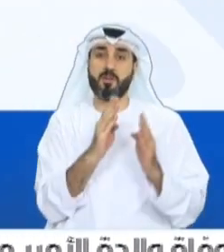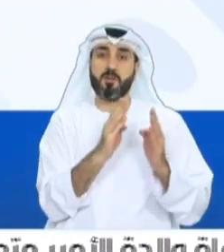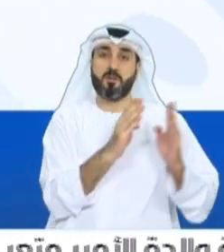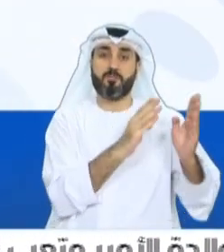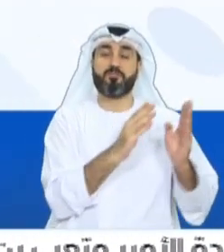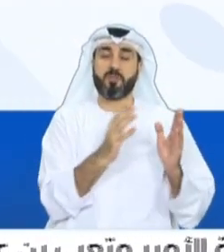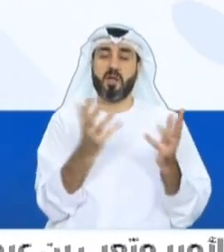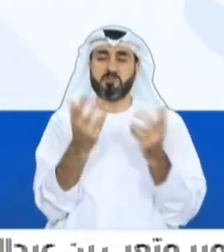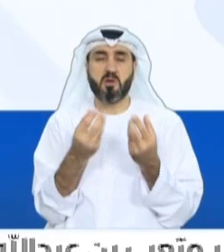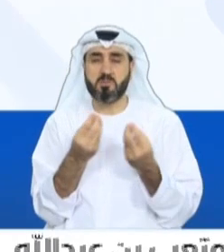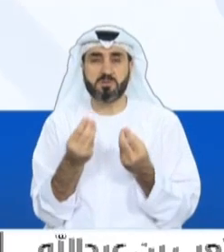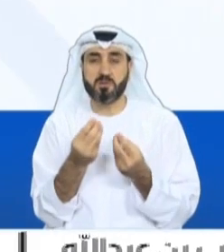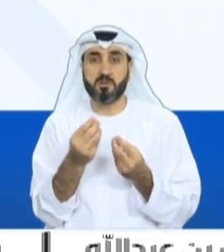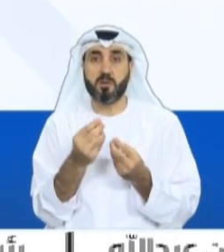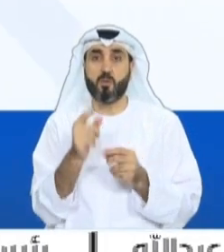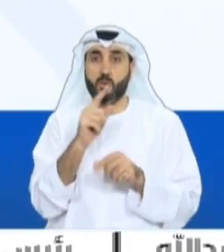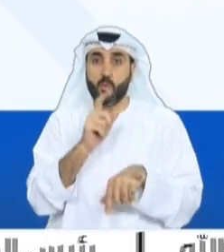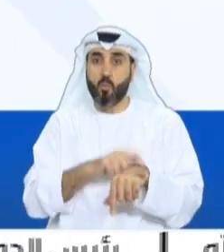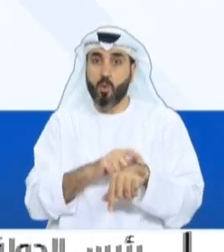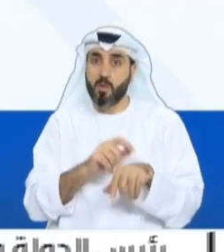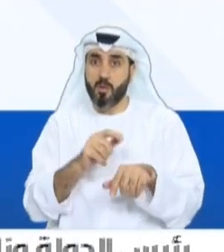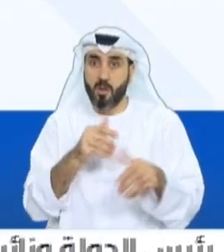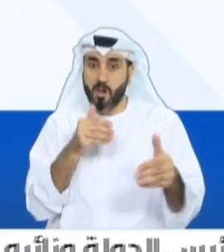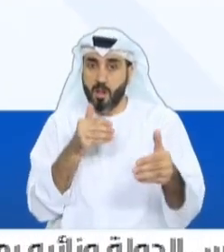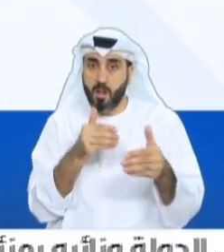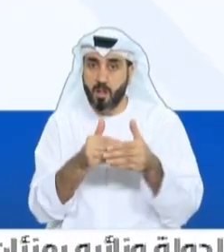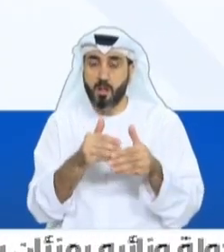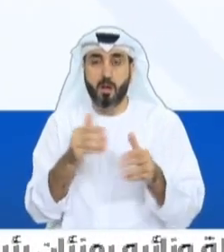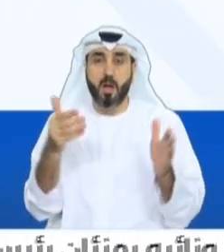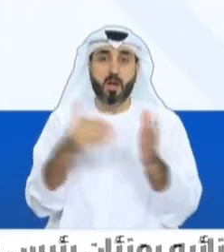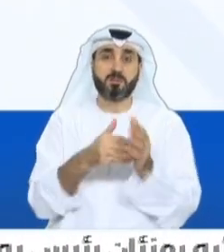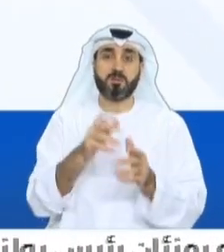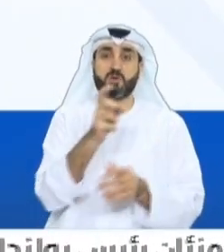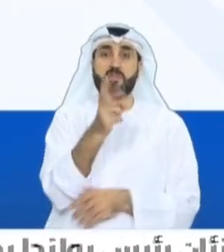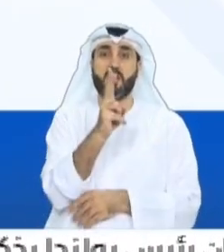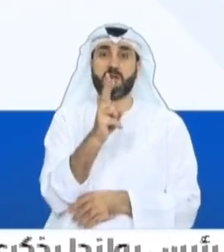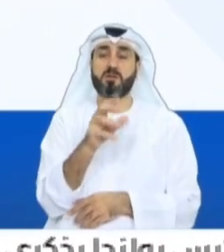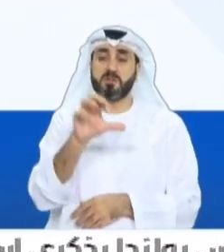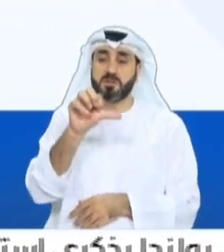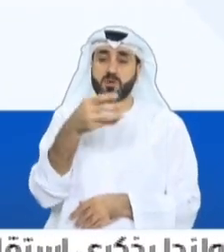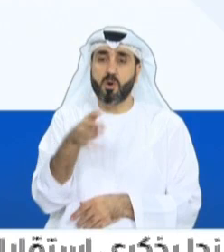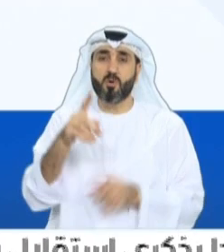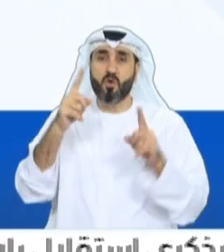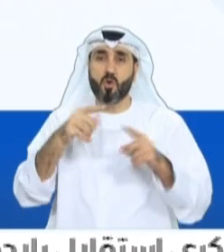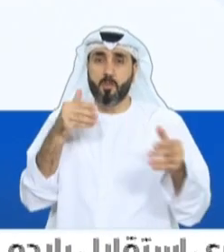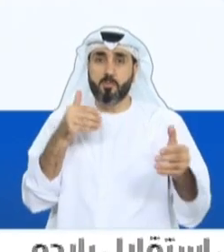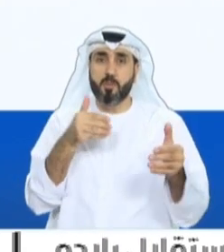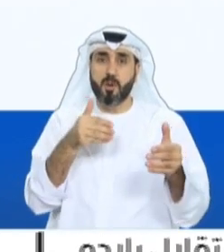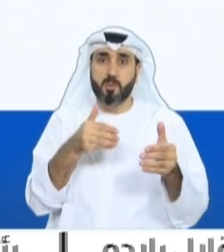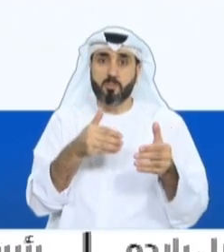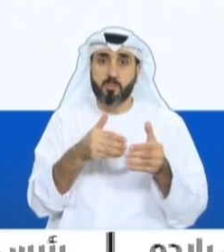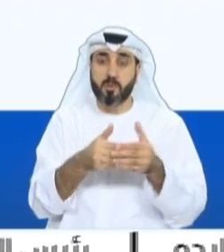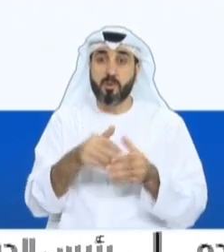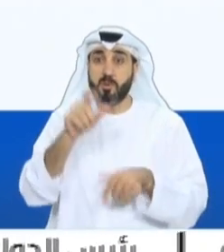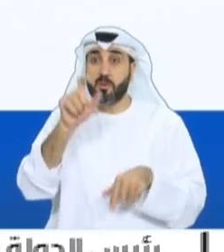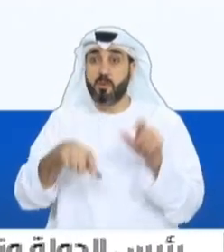جدا بسيطة، والمهلة مثل ما أنت ذكرتي بتنتهي نهاية ديسمبر، يعني باقي أقل عن 49 يوم، ولا بتدفع